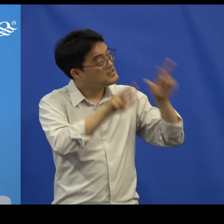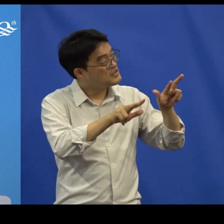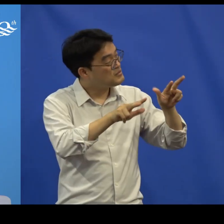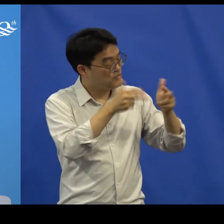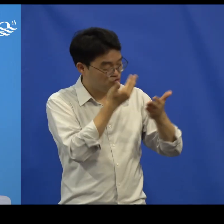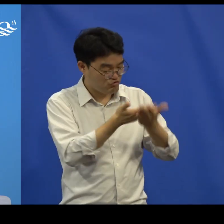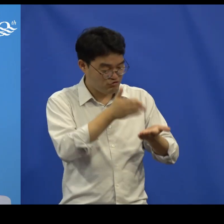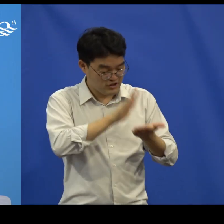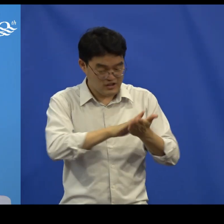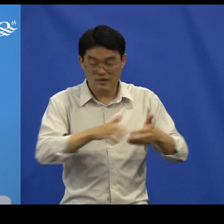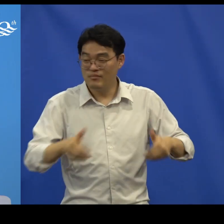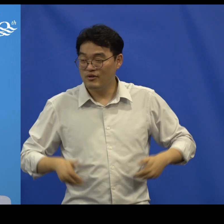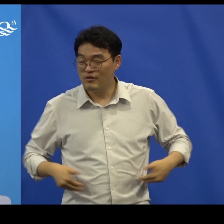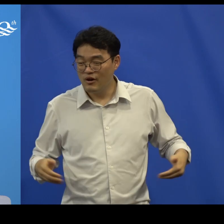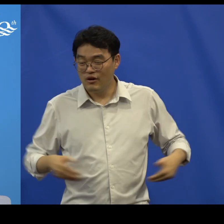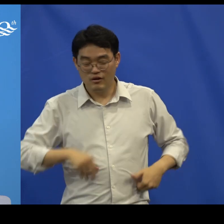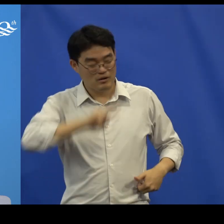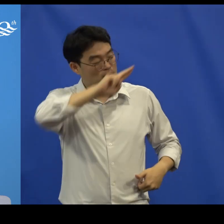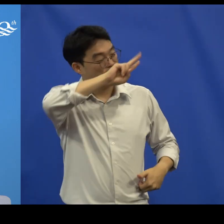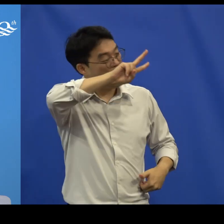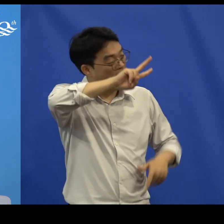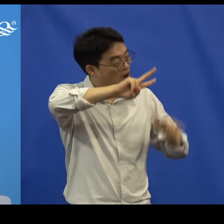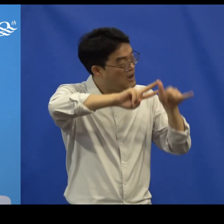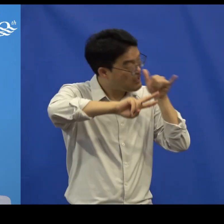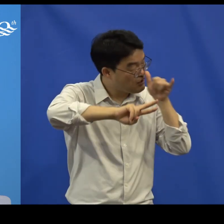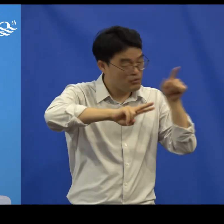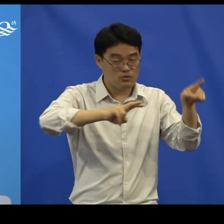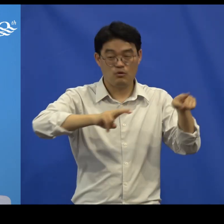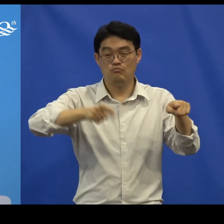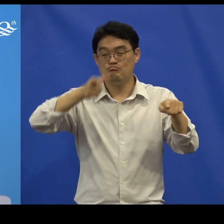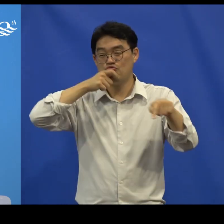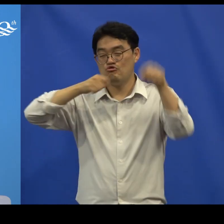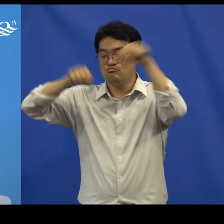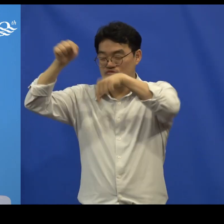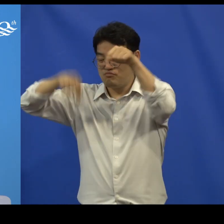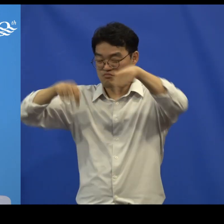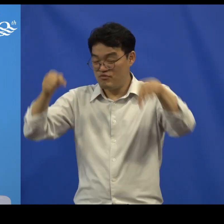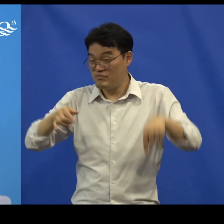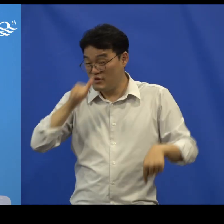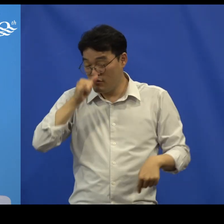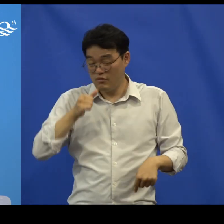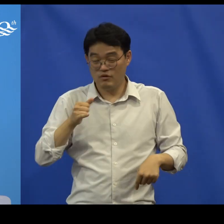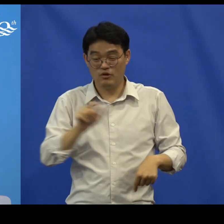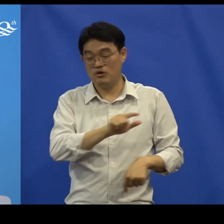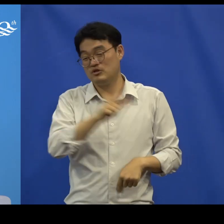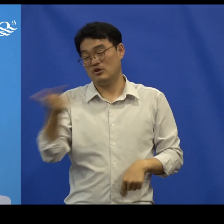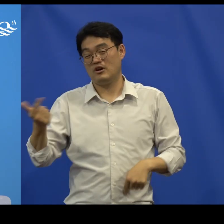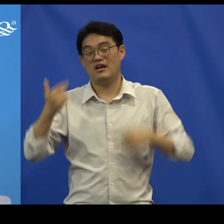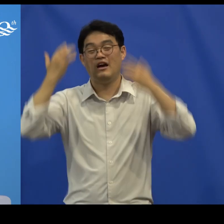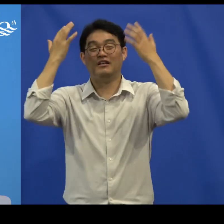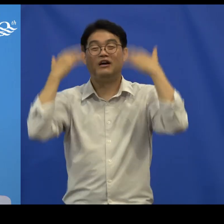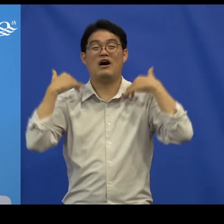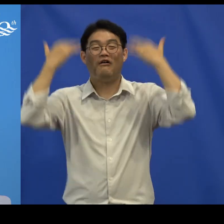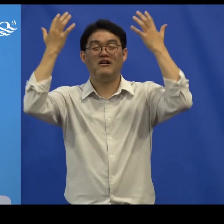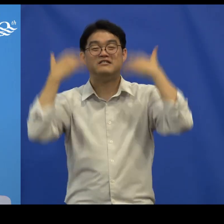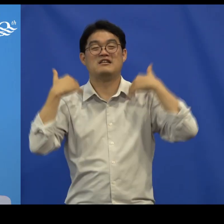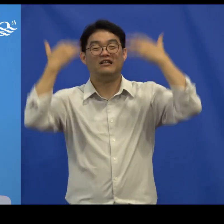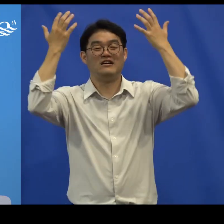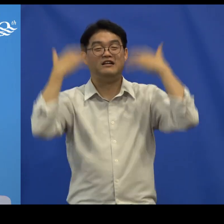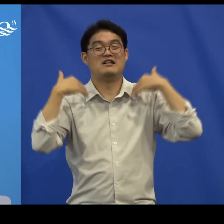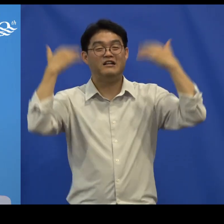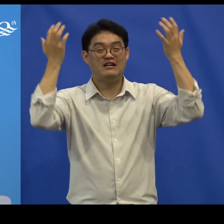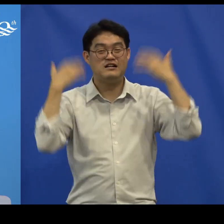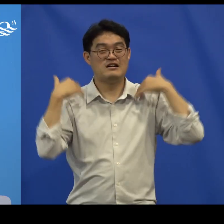이게 무슨 처리가 잘 안 됐는지 막 저녁이 되면 요즘 더우니까 그냥